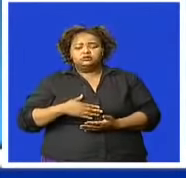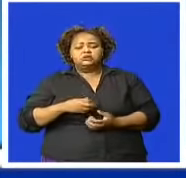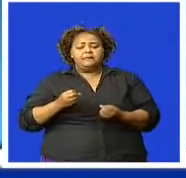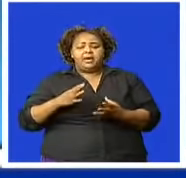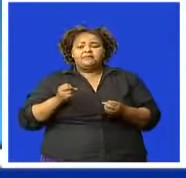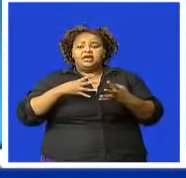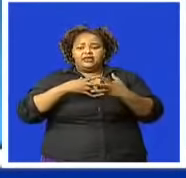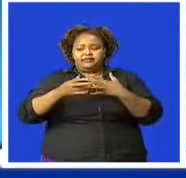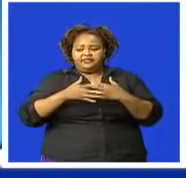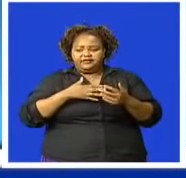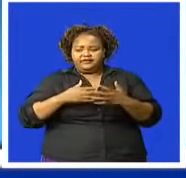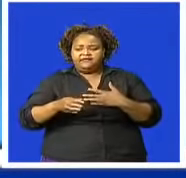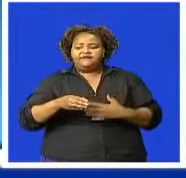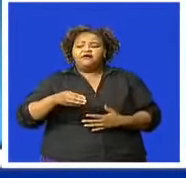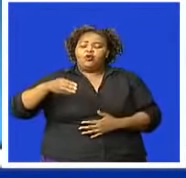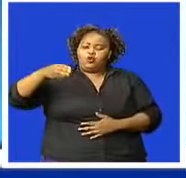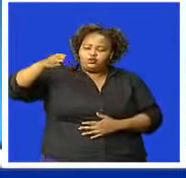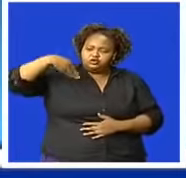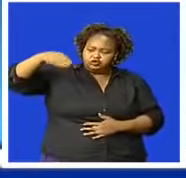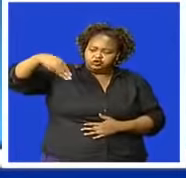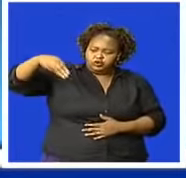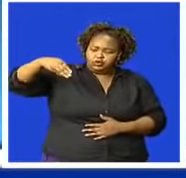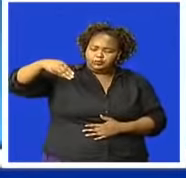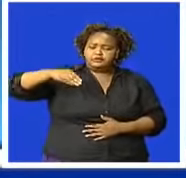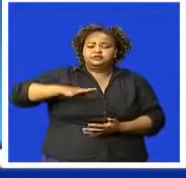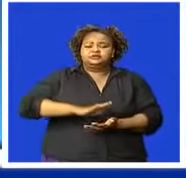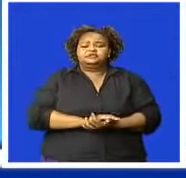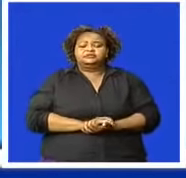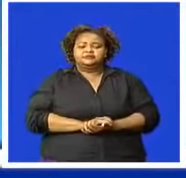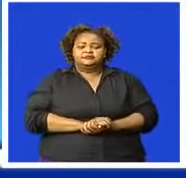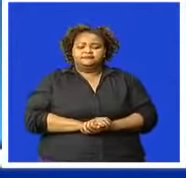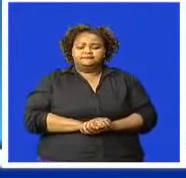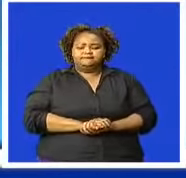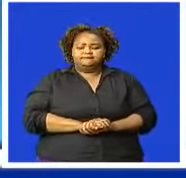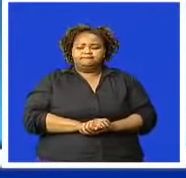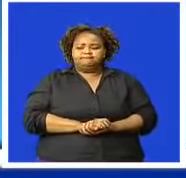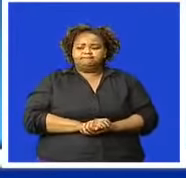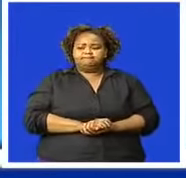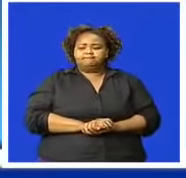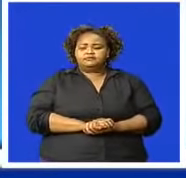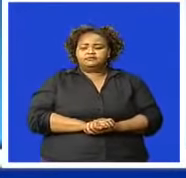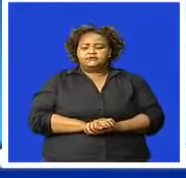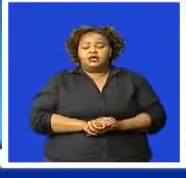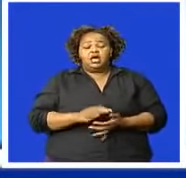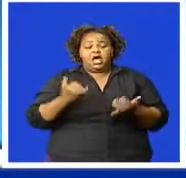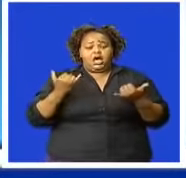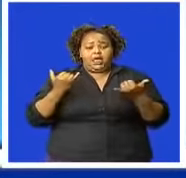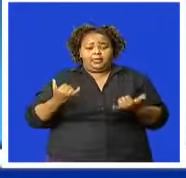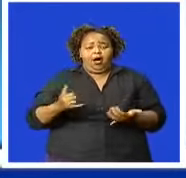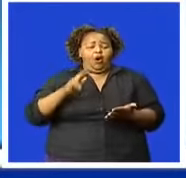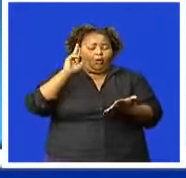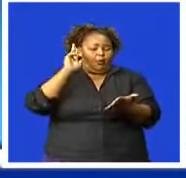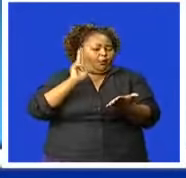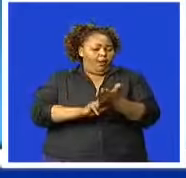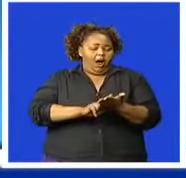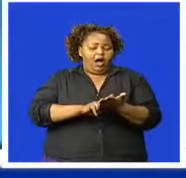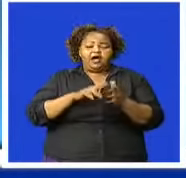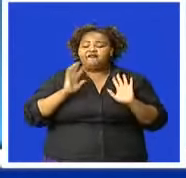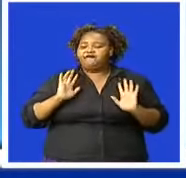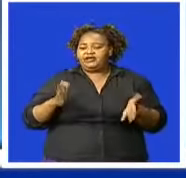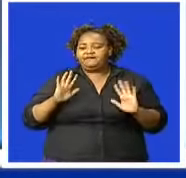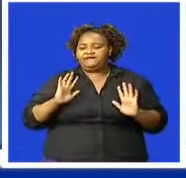documentations. Les ngoba bese applyela kube part of Region 5. Sesemukelekile ngalokugwele ku